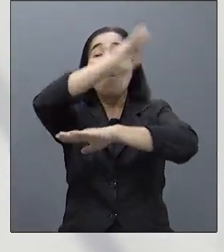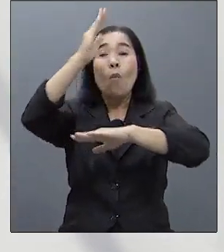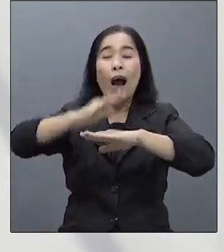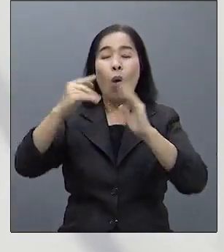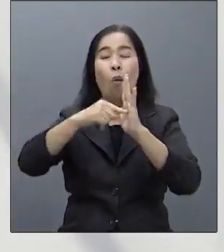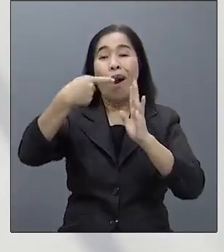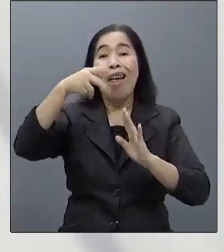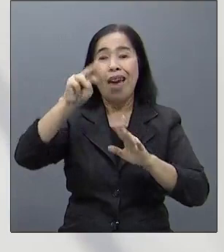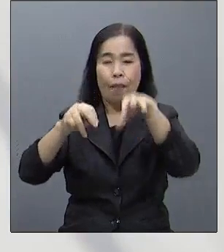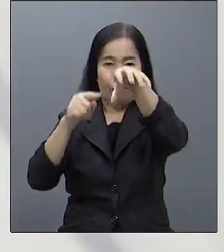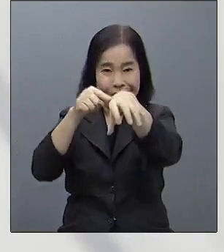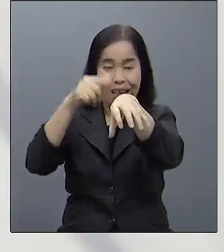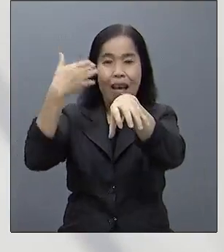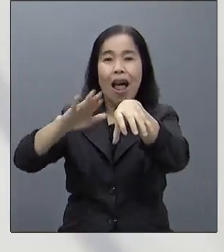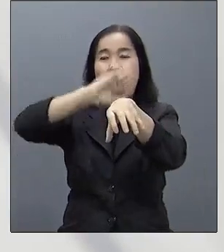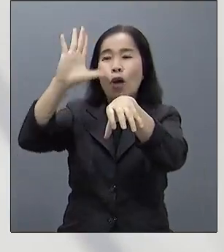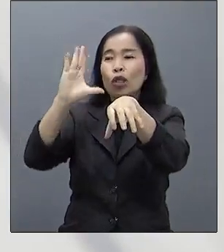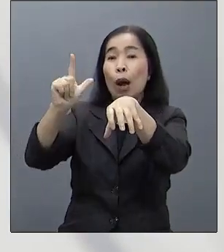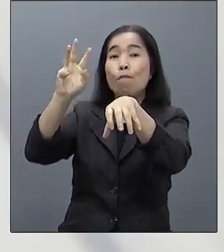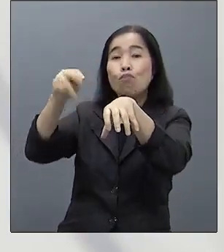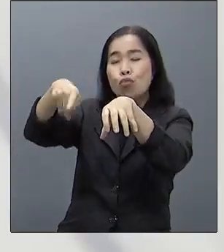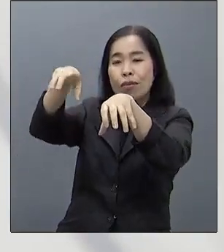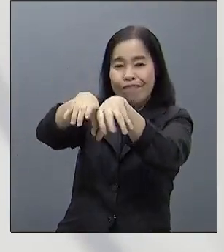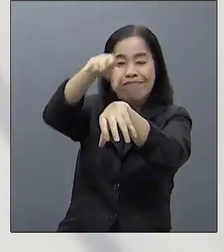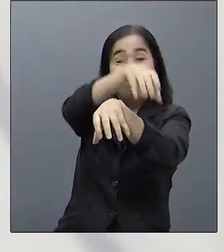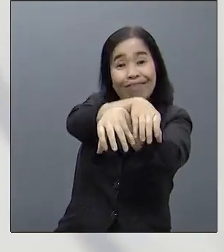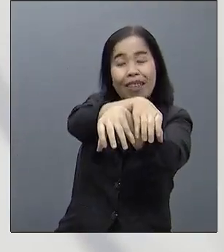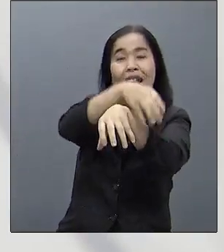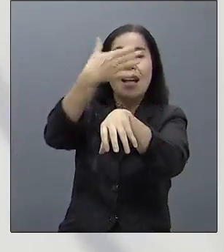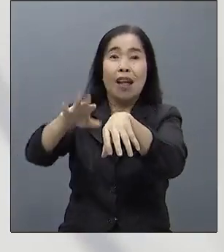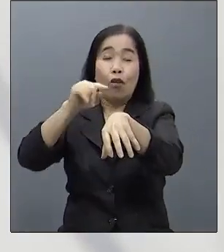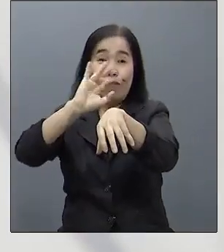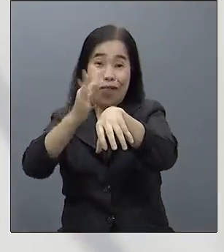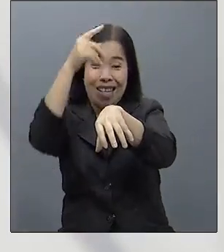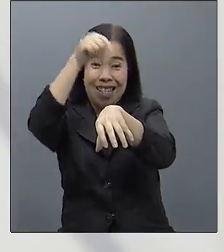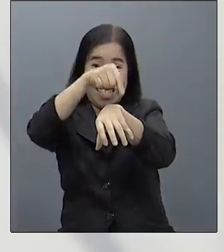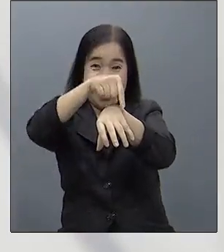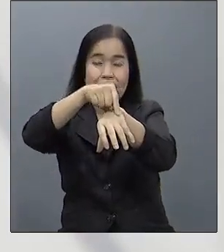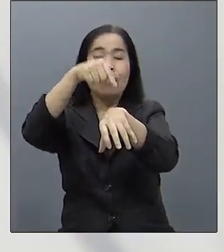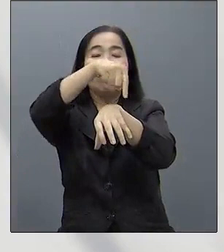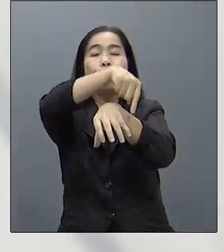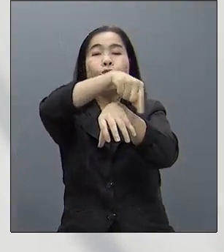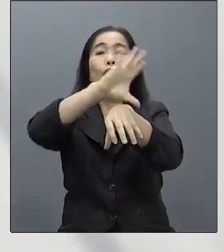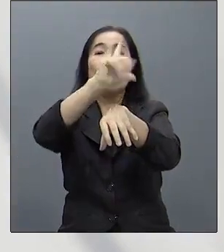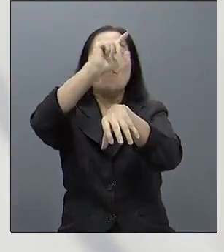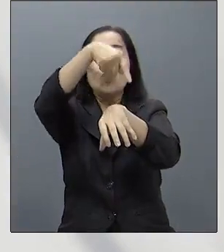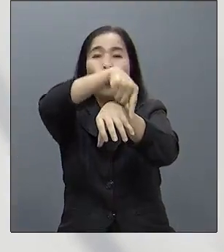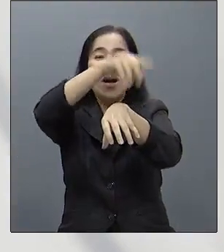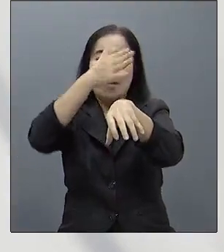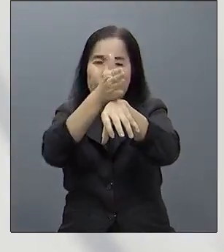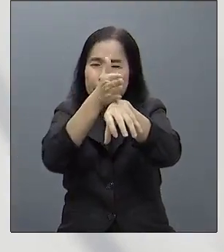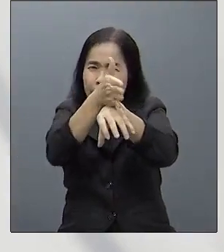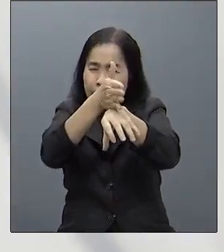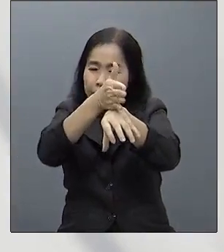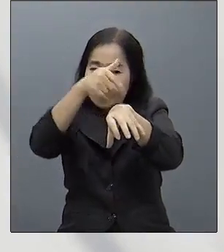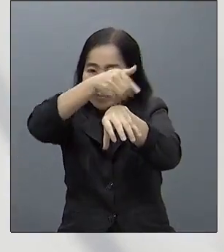จะอยู่ทางขวาแล้วก็มีเขาตะแบกอยู่ทางซ้ายค่ะไฟที่คุณผู้ชมเห็นอยู่ในช่วงเขาชะพลูและก็บางส่วนที่กำลังลุก